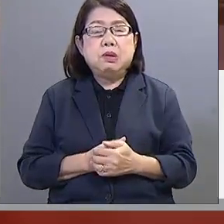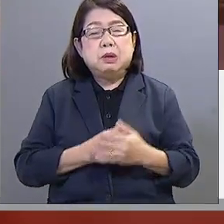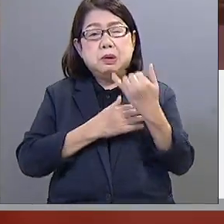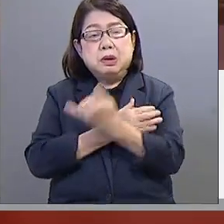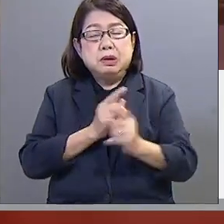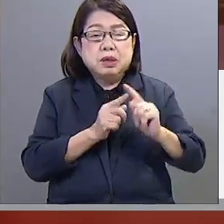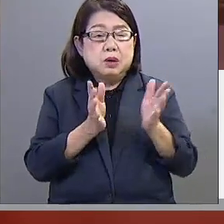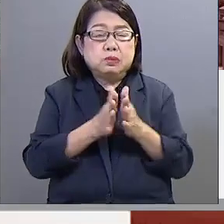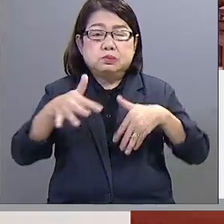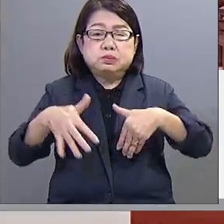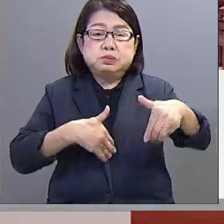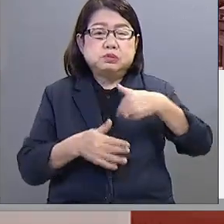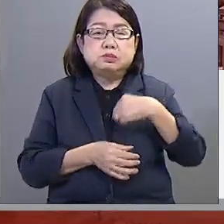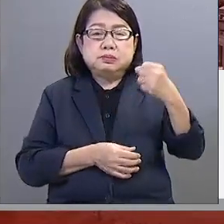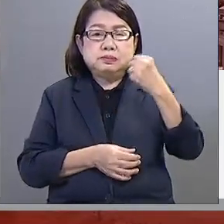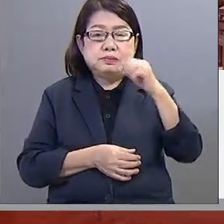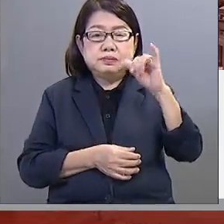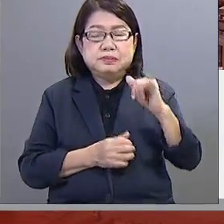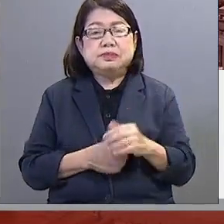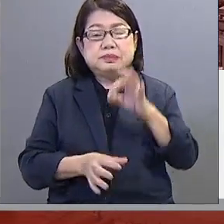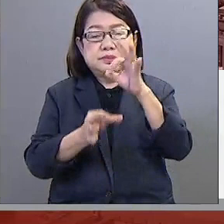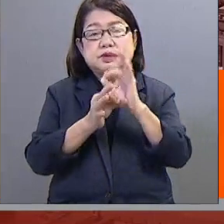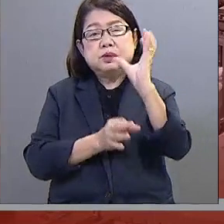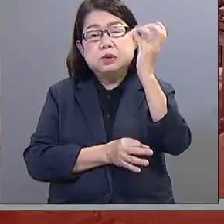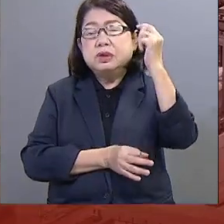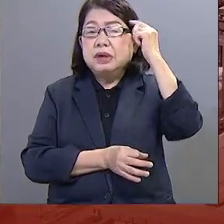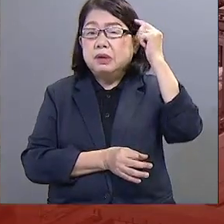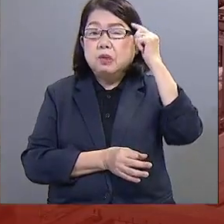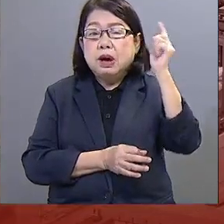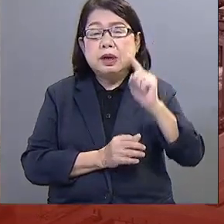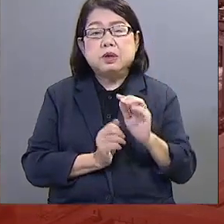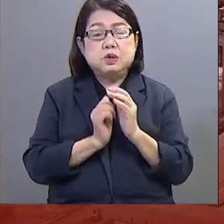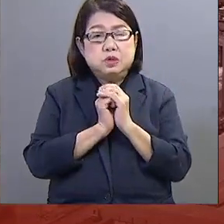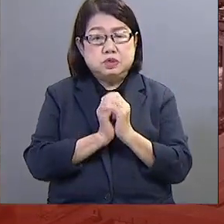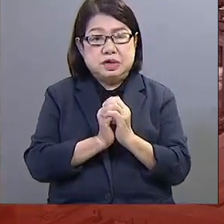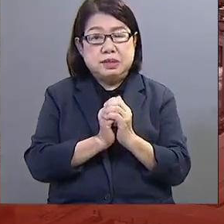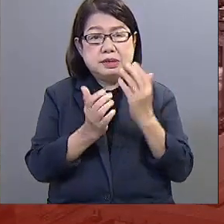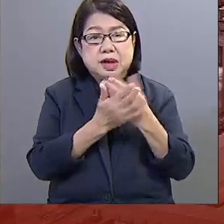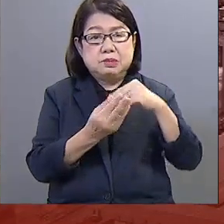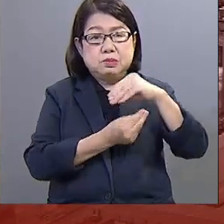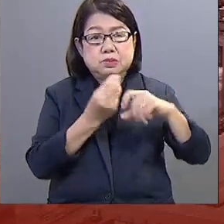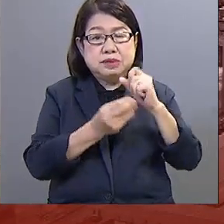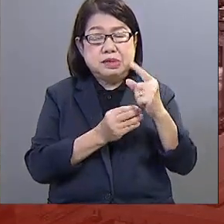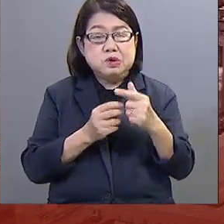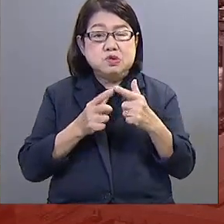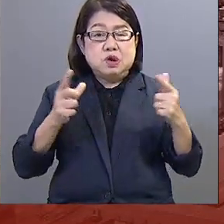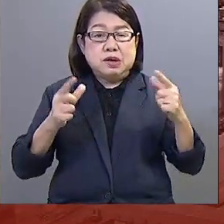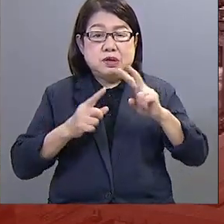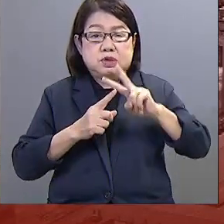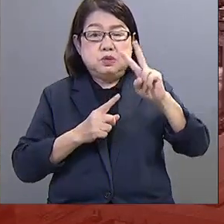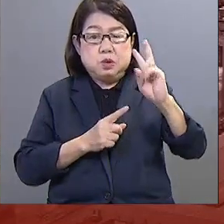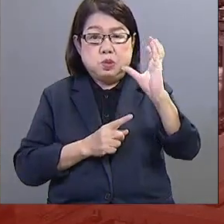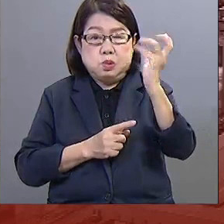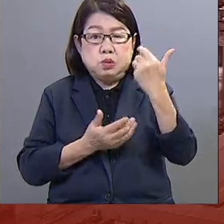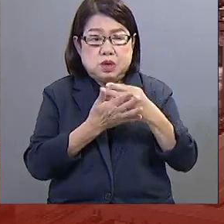เศรษฐกิจค่ะธนาคารโลกมีการคาดการณ์ว่าการเติบโตของจีนนะคะประเทศที่มีขนาดเศรษฐกิจใหญ่เป็นอันดับ2ของโล